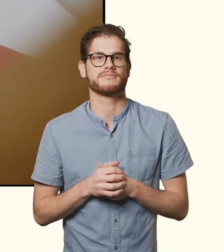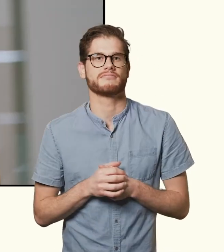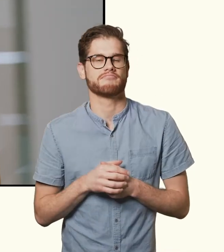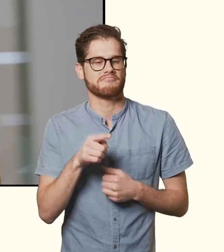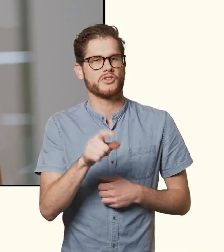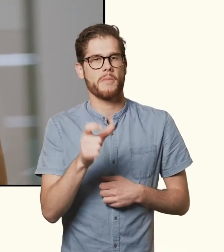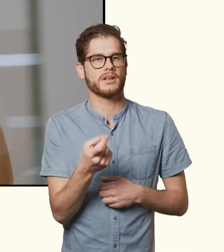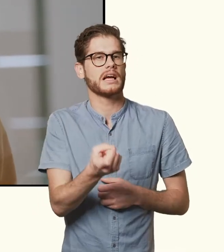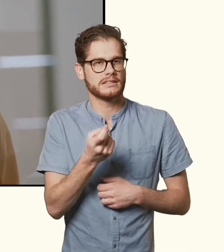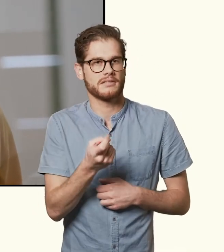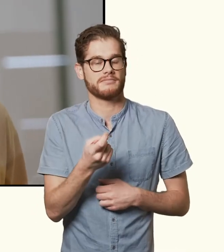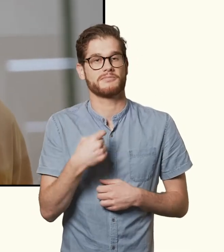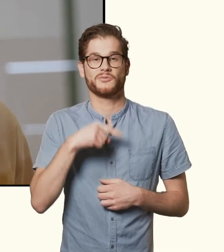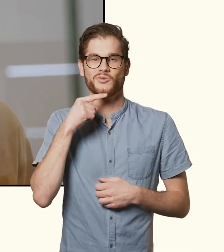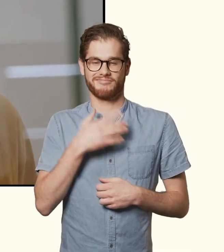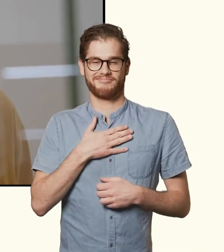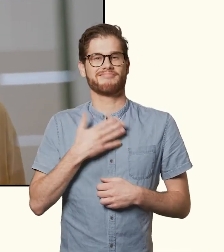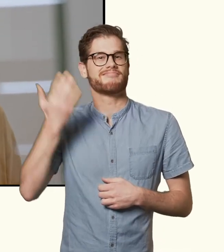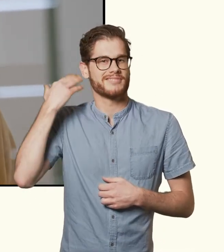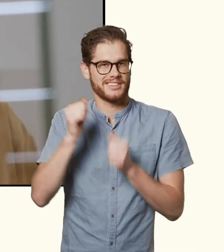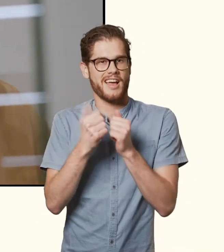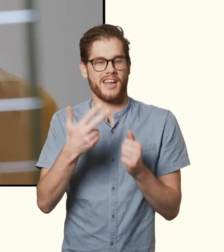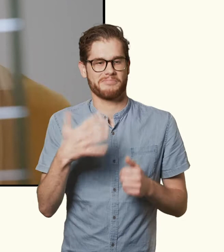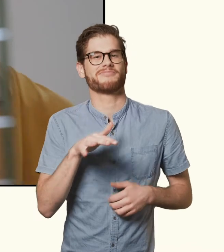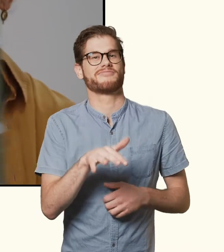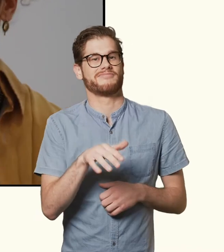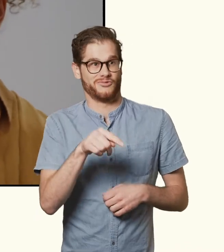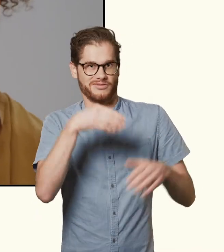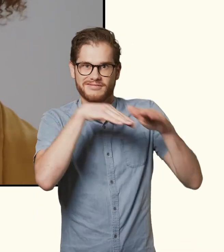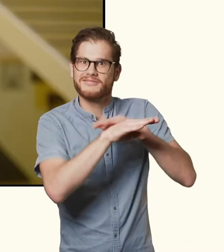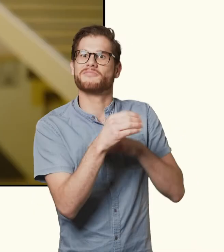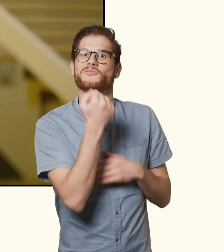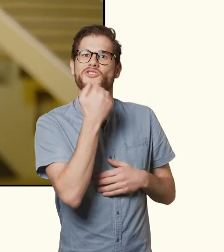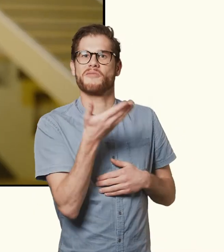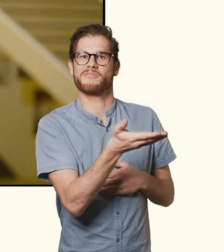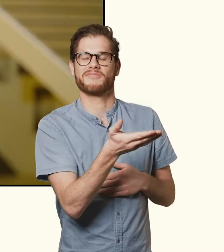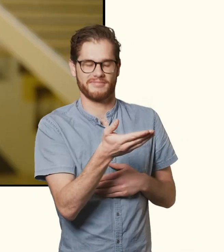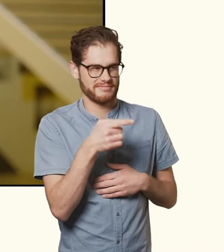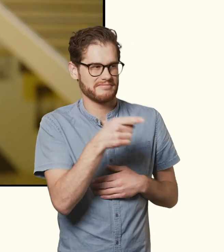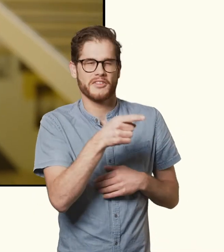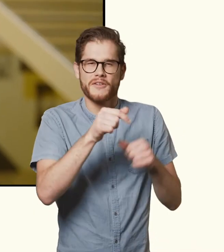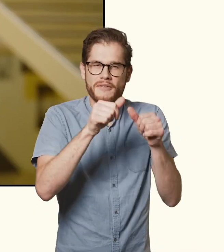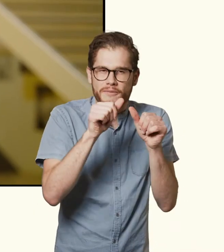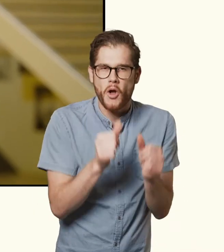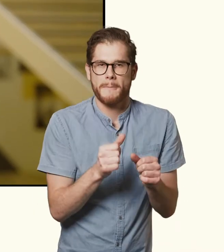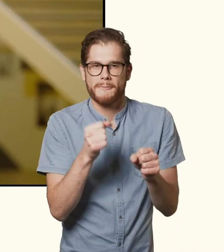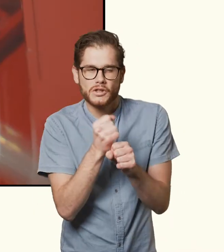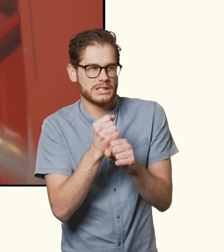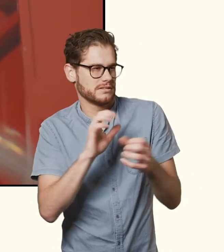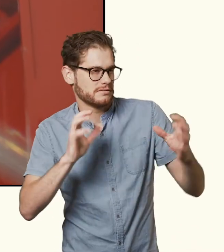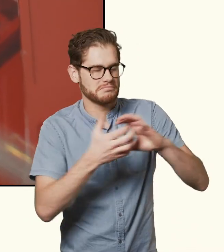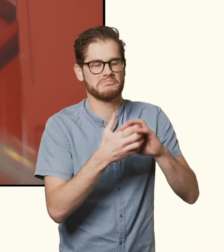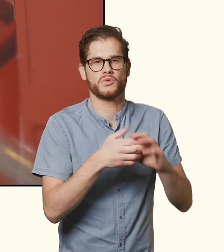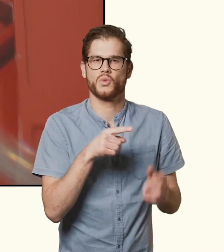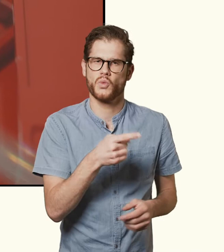mijn ma had in de jaren 80, gewoon nu in een museum staat. Het is heel interessant hoe functie en vorm op die manier samengaan. Dat vind ik echt interessant